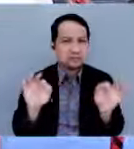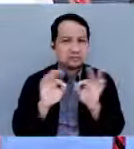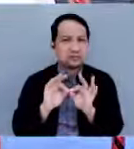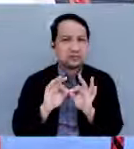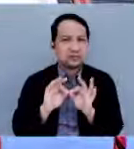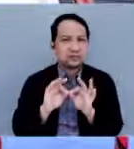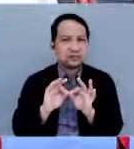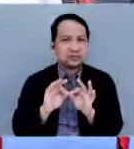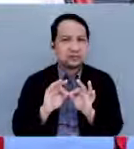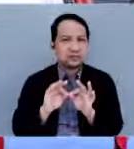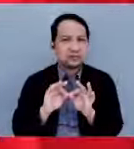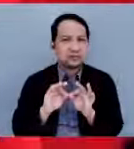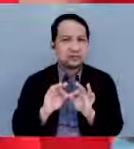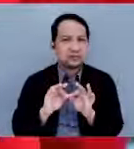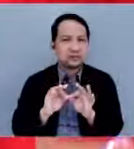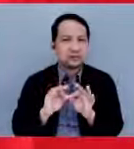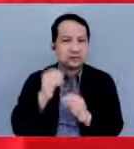ano,